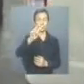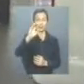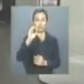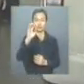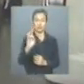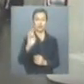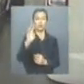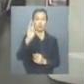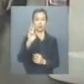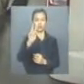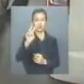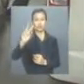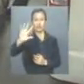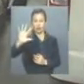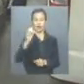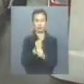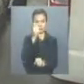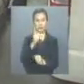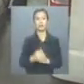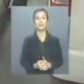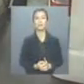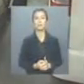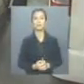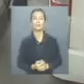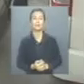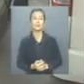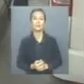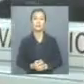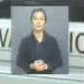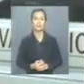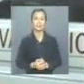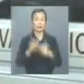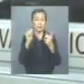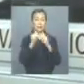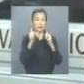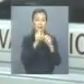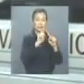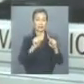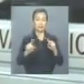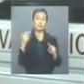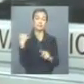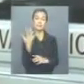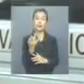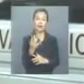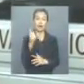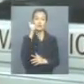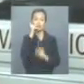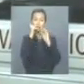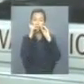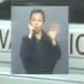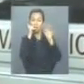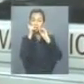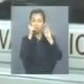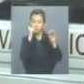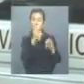022076225 ถ้ามีกรณีแบบนี้ก็จะต้องให้คือเขาต้องโทรมาอยู่ที่โรงพยาบาลอยู่แล้